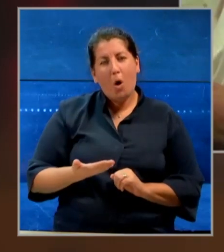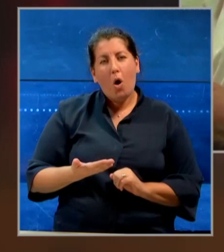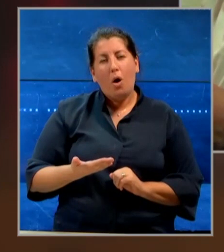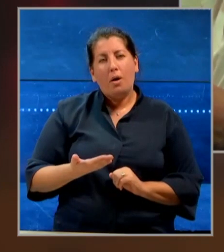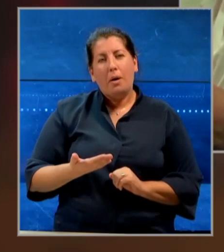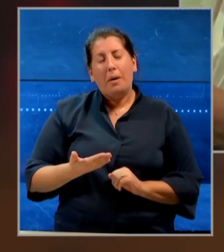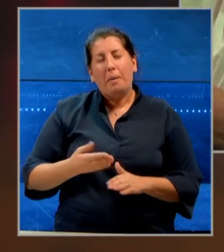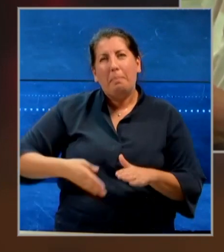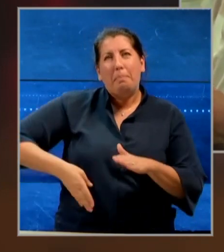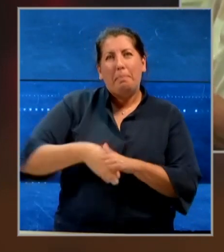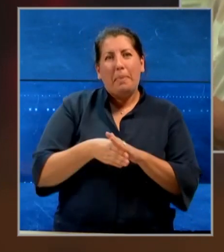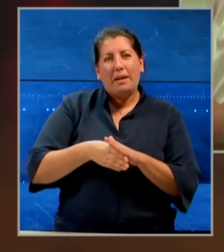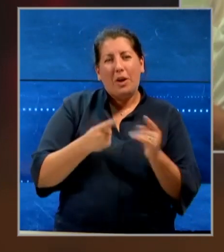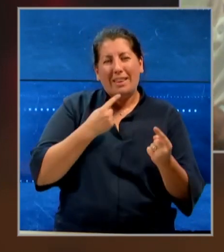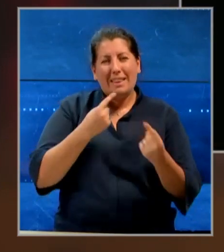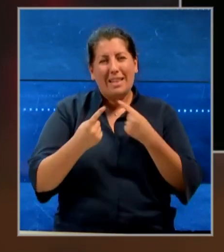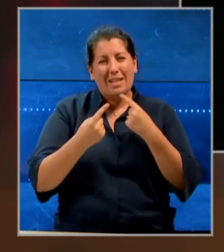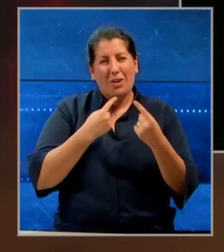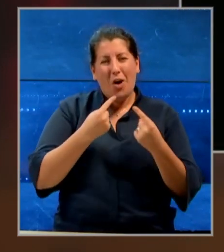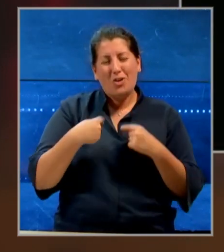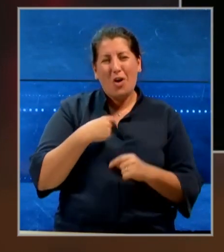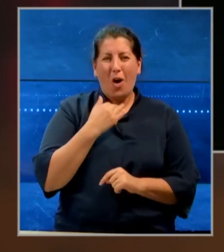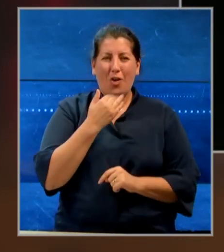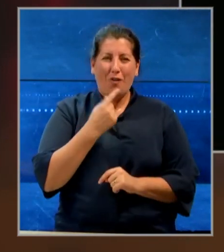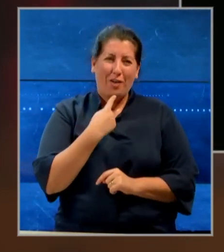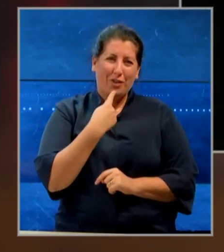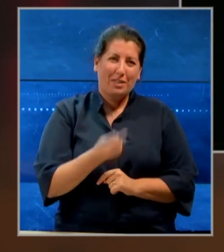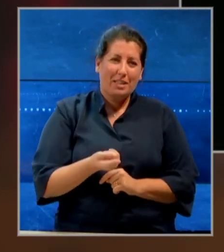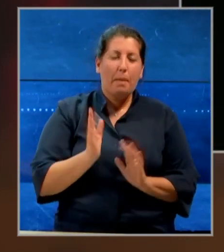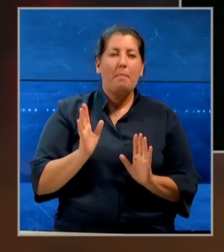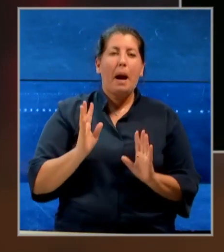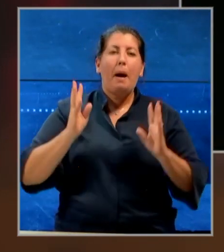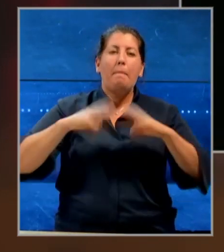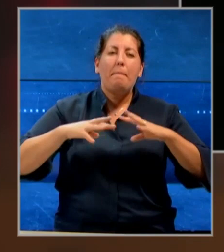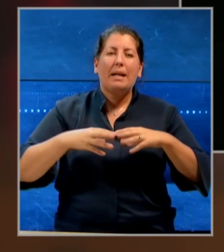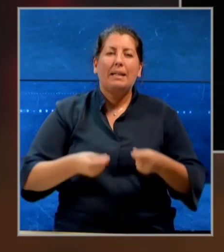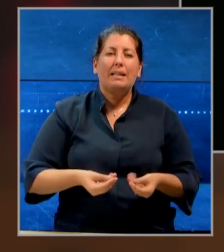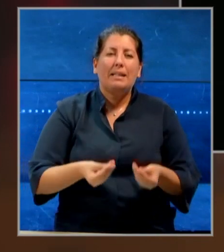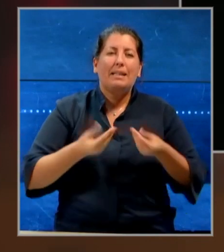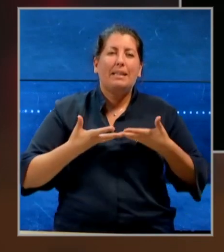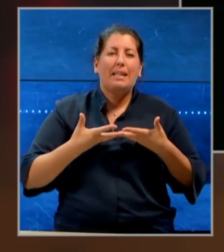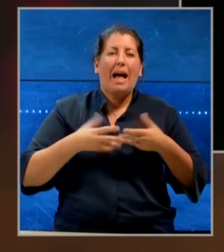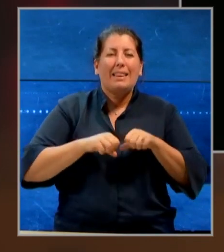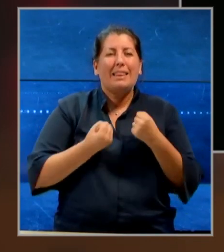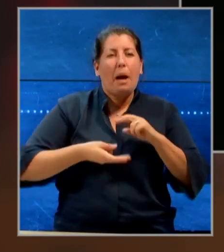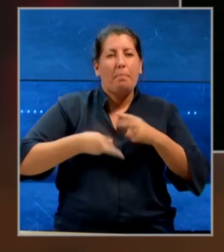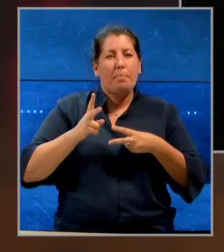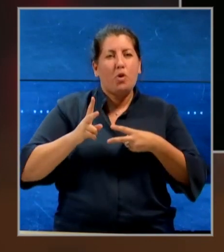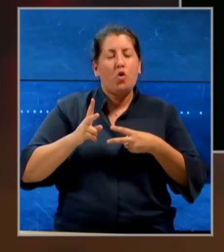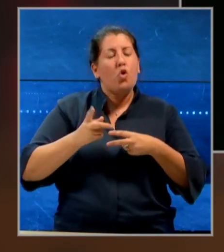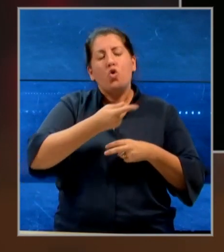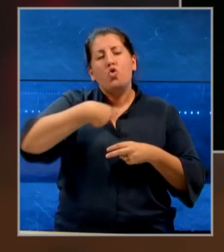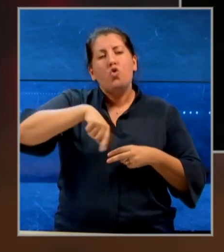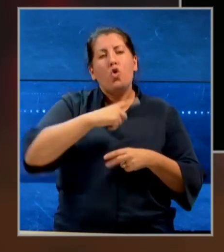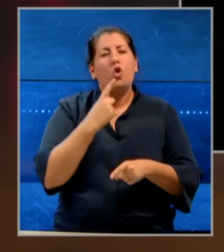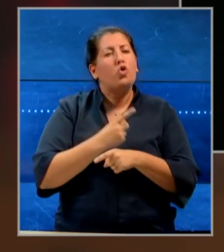che non volevo toccare delle lamentele. In queste 8 partite abbiamo più episodi che ci hanno penalizzato, ma dovremmo essere superiori. Però non voglio pensare che se